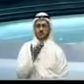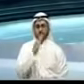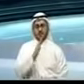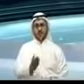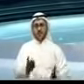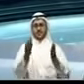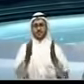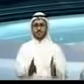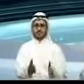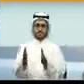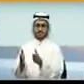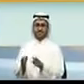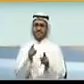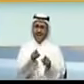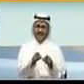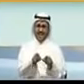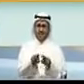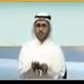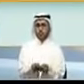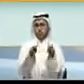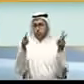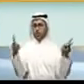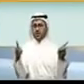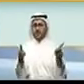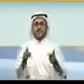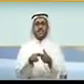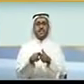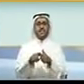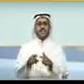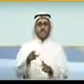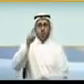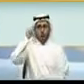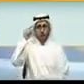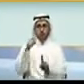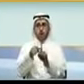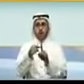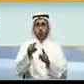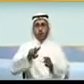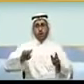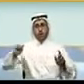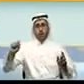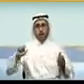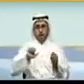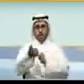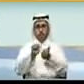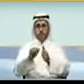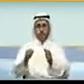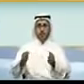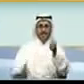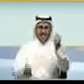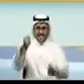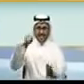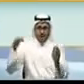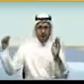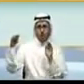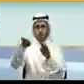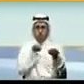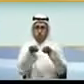في سياق غير مألوف، خاض سائق راليات بمركبته تحديا ولكن من نوع